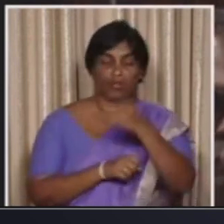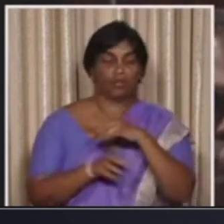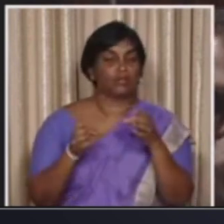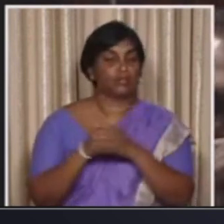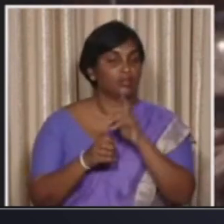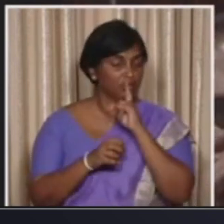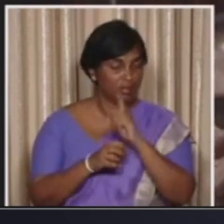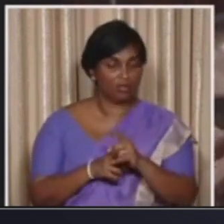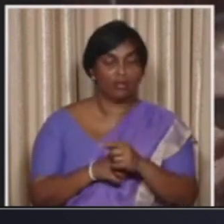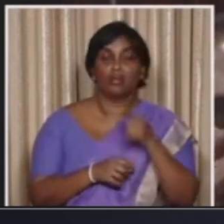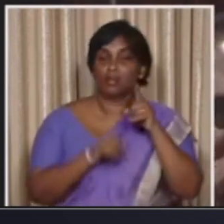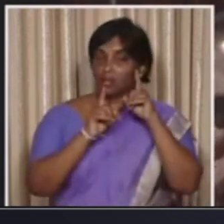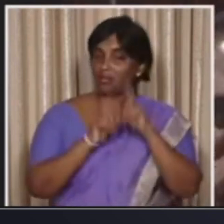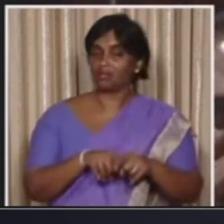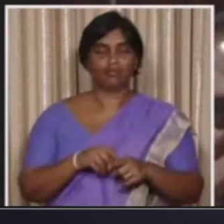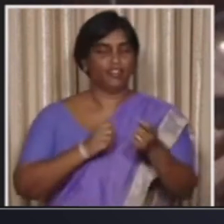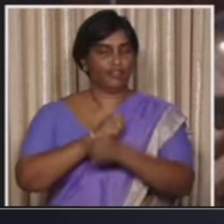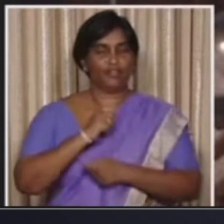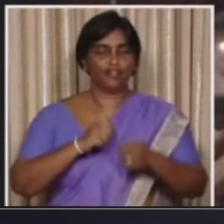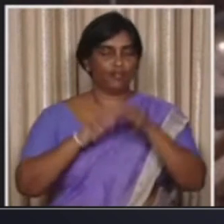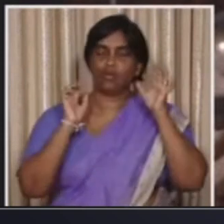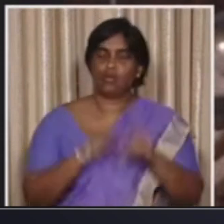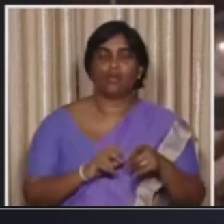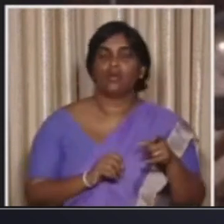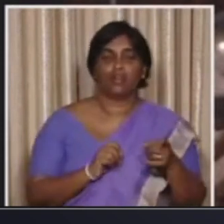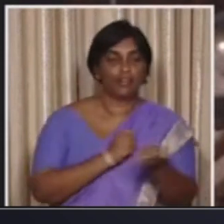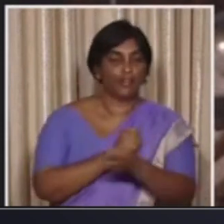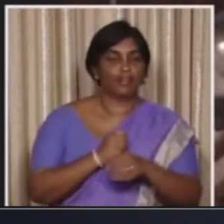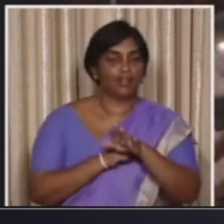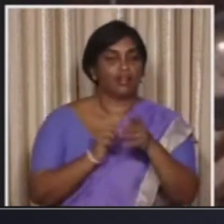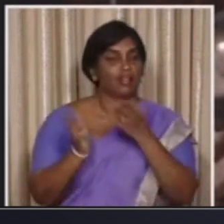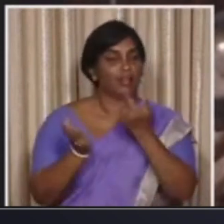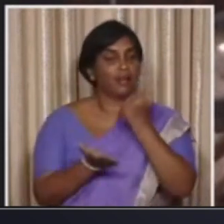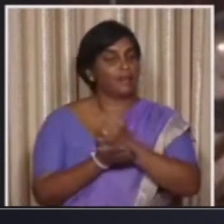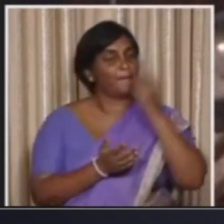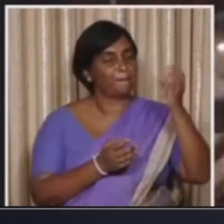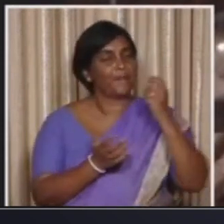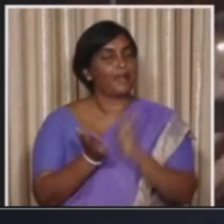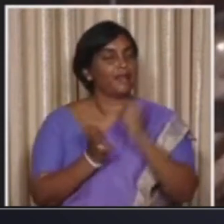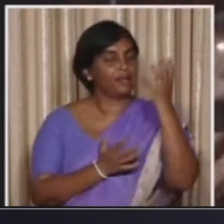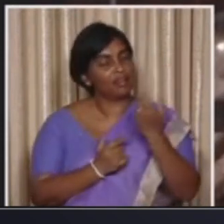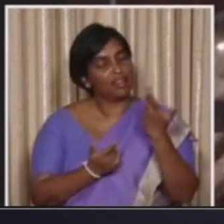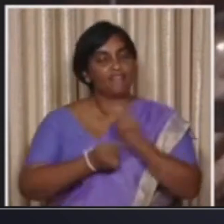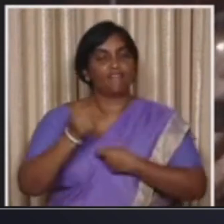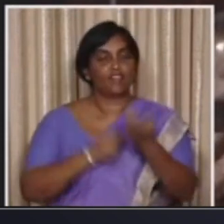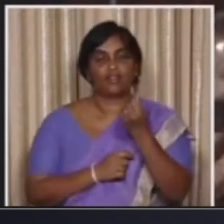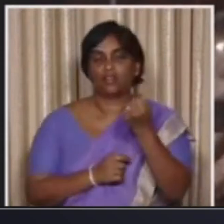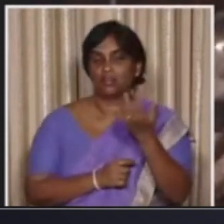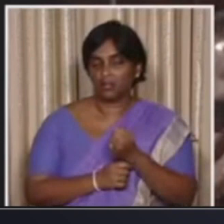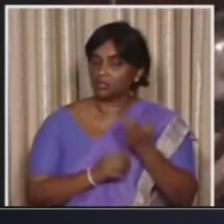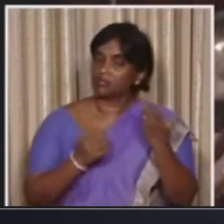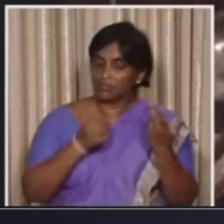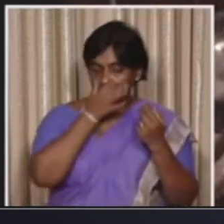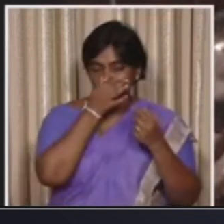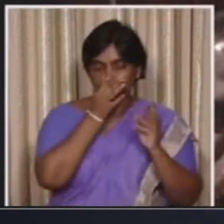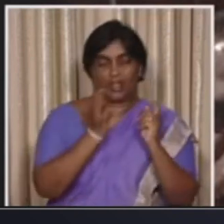මොකද කියන්නේ? එහෙම කුඹුර වපුරන්න ඕනේ නැහැ. කුඹුර තියලා ණය ගන්නවා, බැරි නම් විකුණලා සල්ලි ගන්නවා. එහෙම